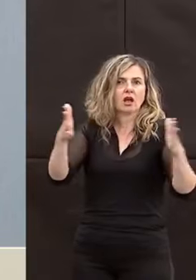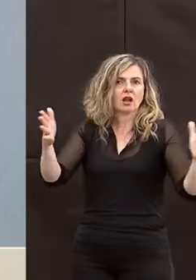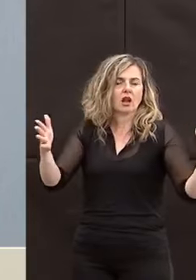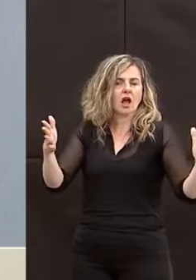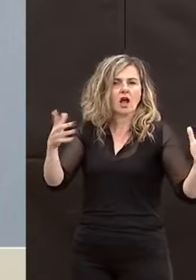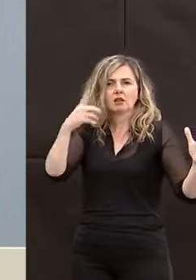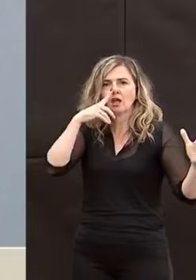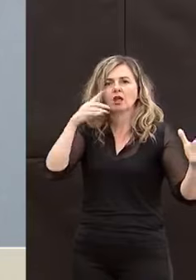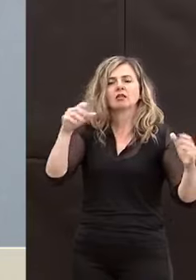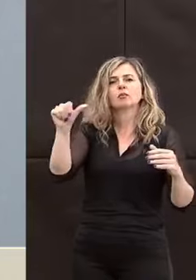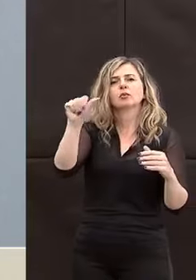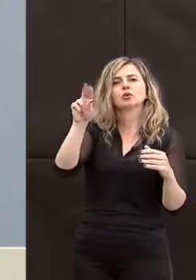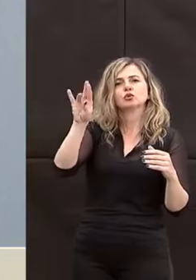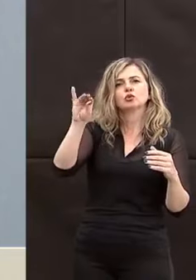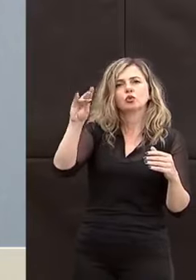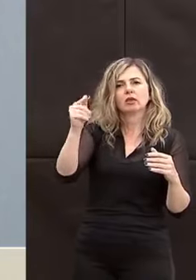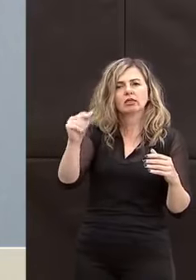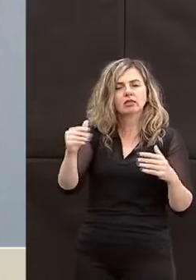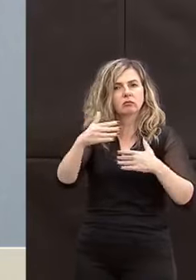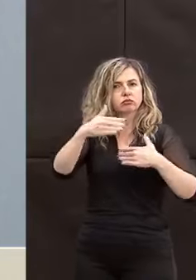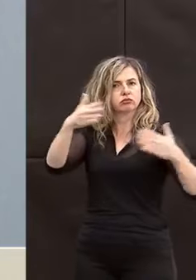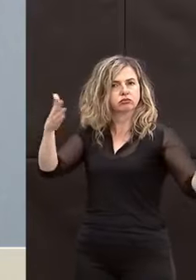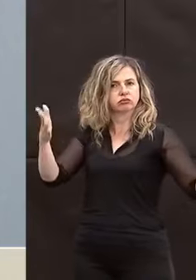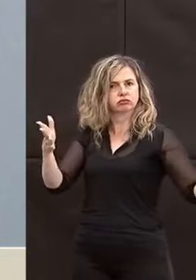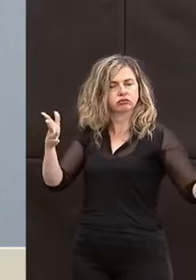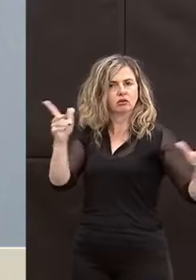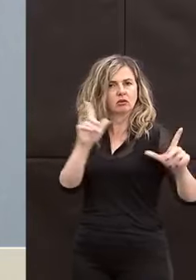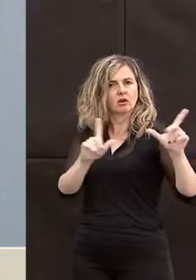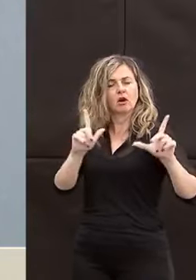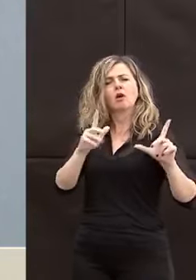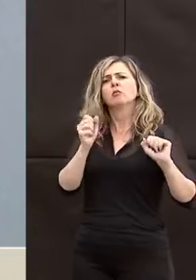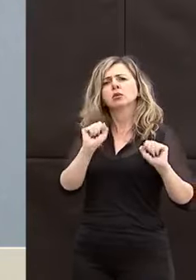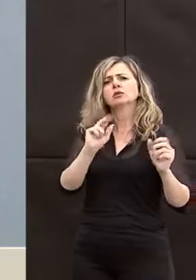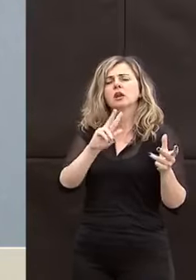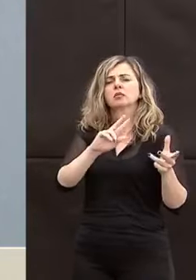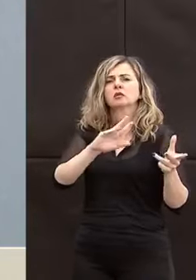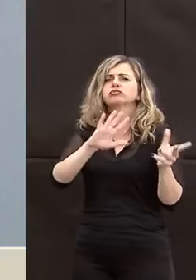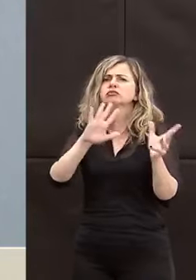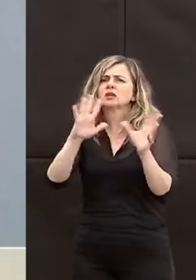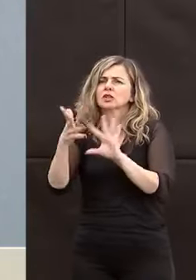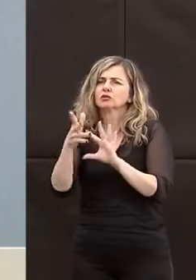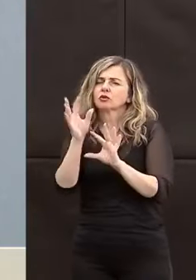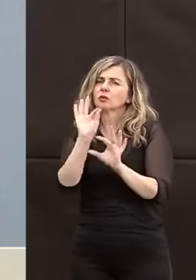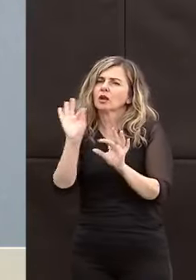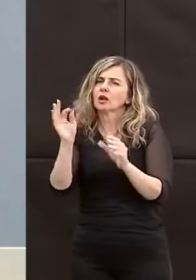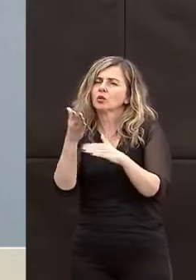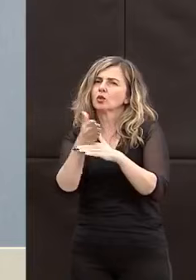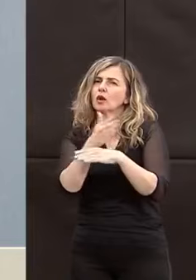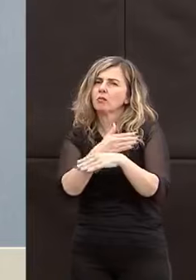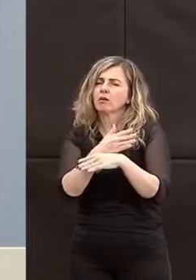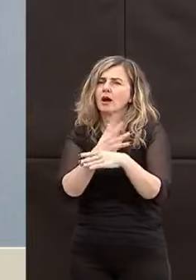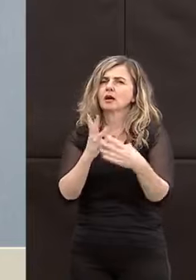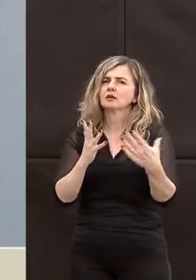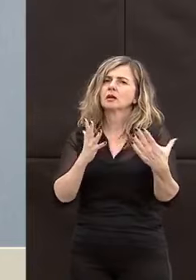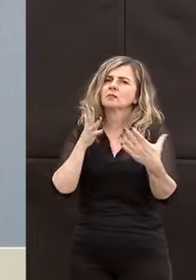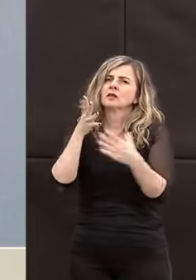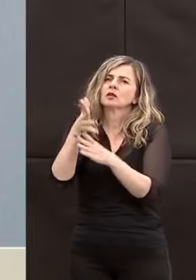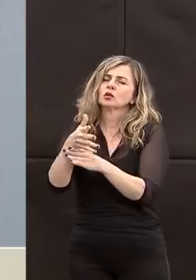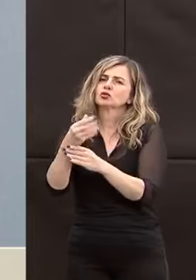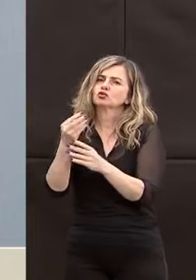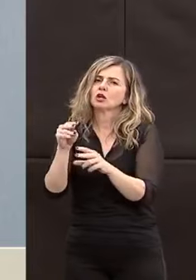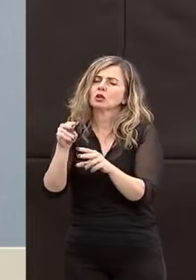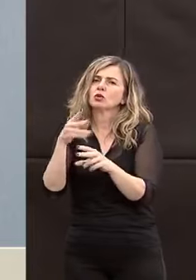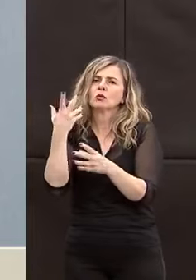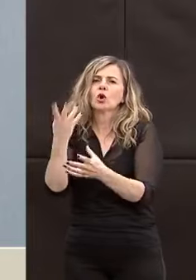magari potrebbero trasformare magari alcune parti e magari introducendo la cucina cioè creando l'app